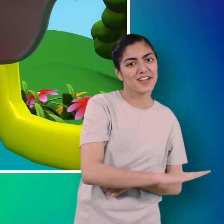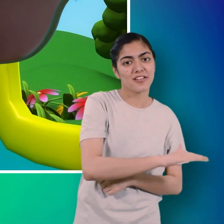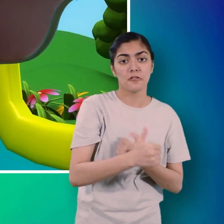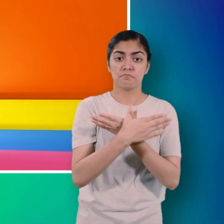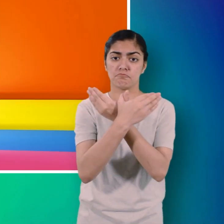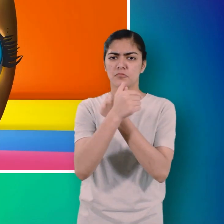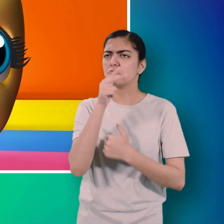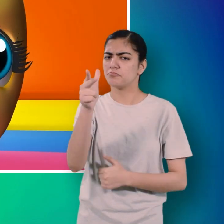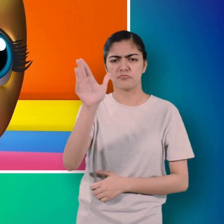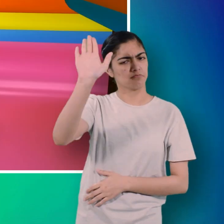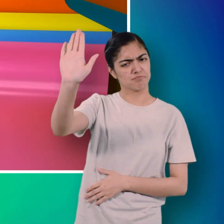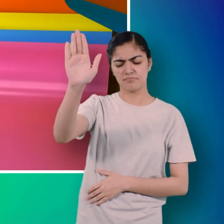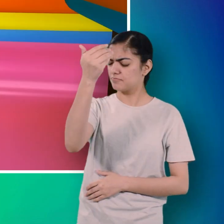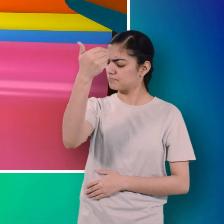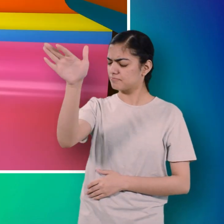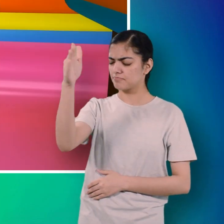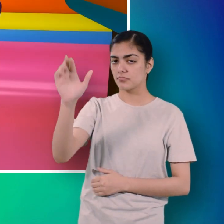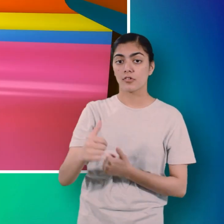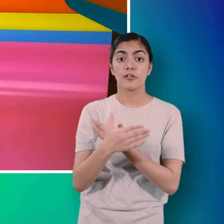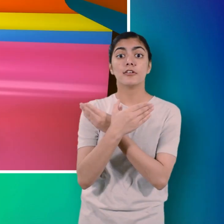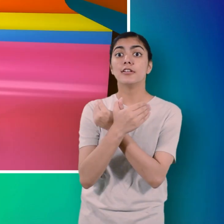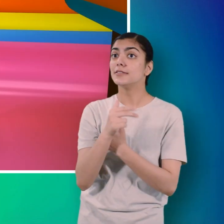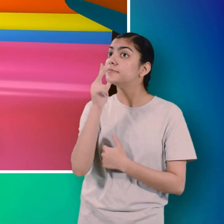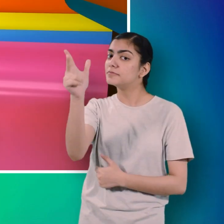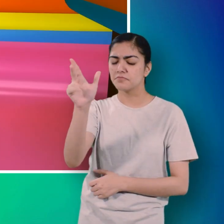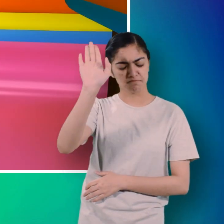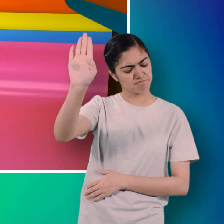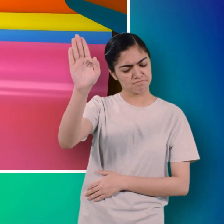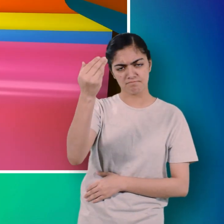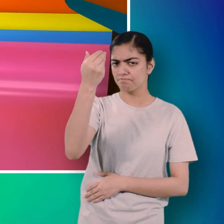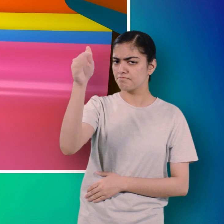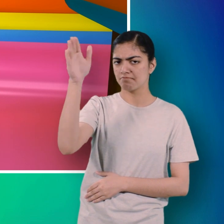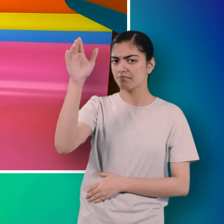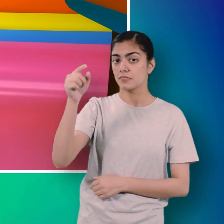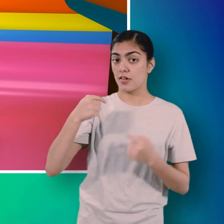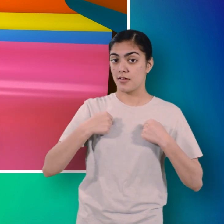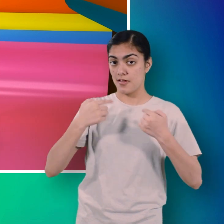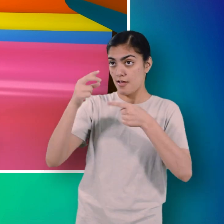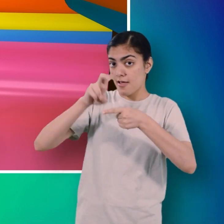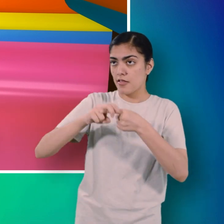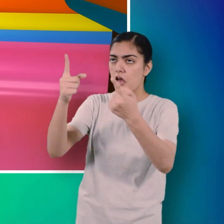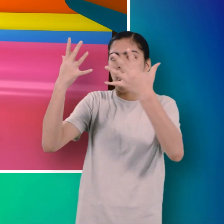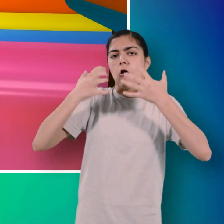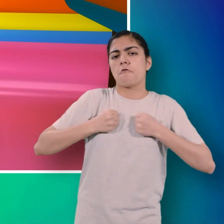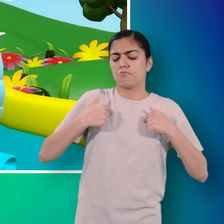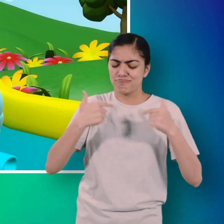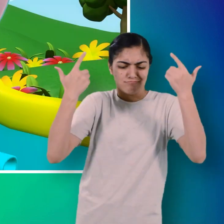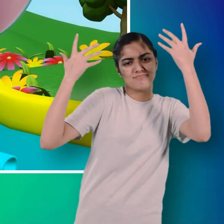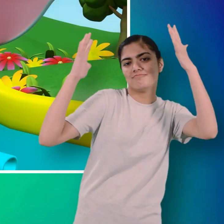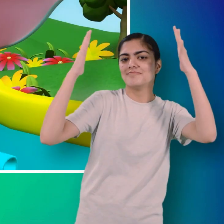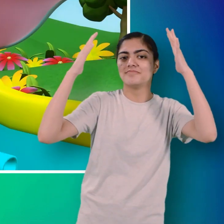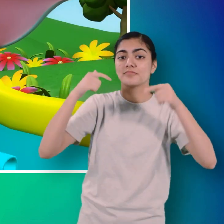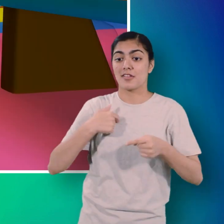आजा मेरे पास। तितली बोली हट बदमाश, तितली बोली हट बदमाश, हट बदमाश